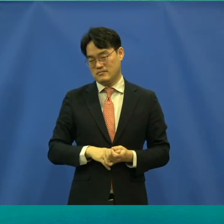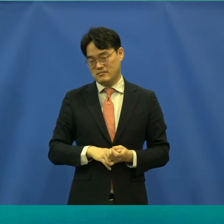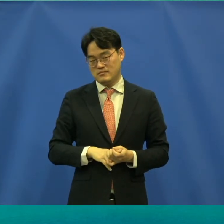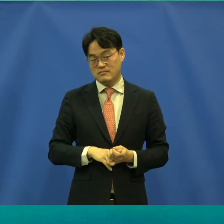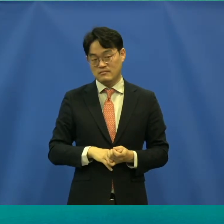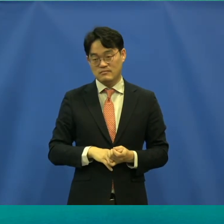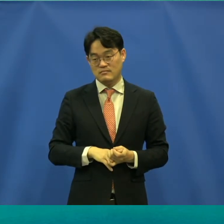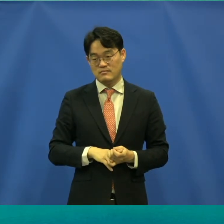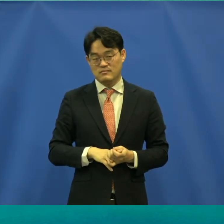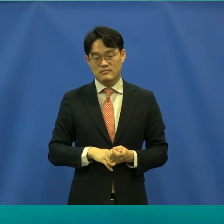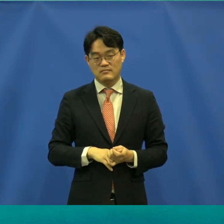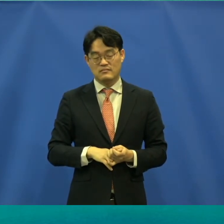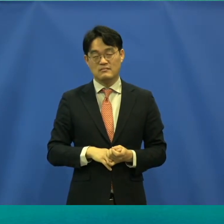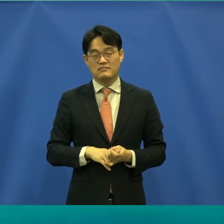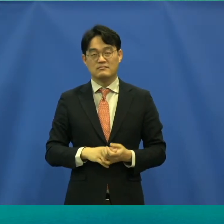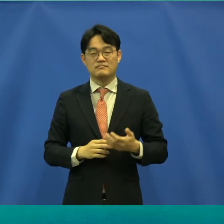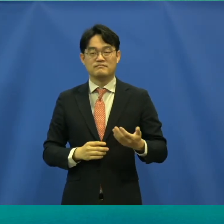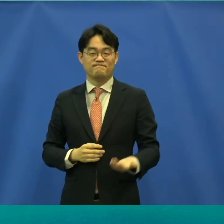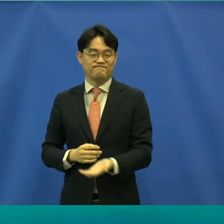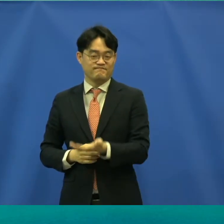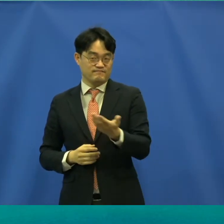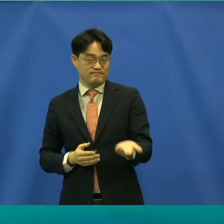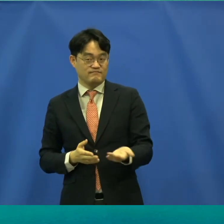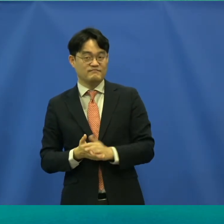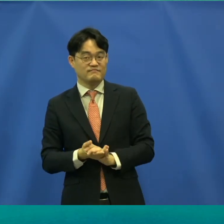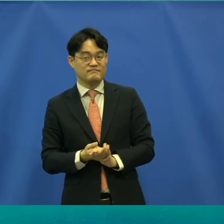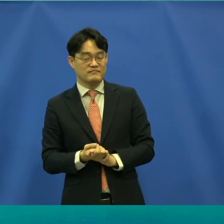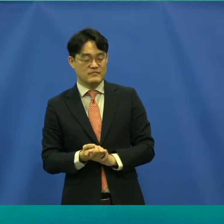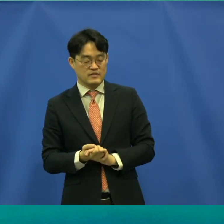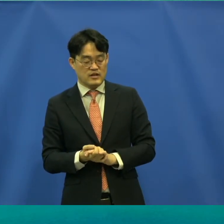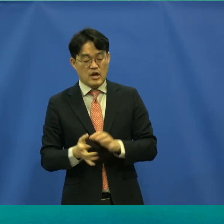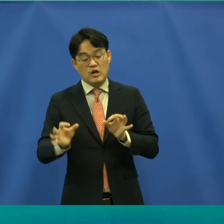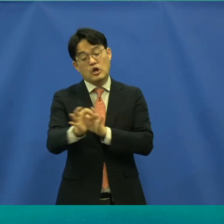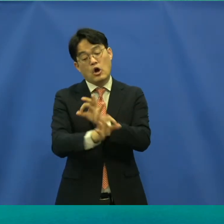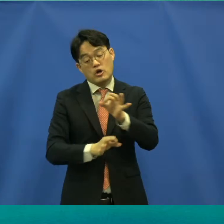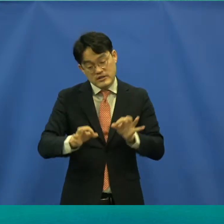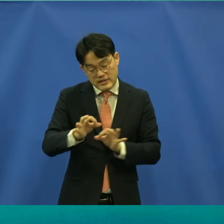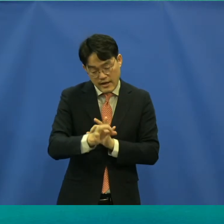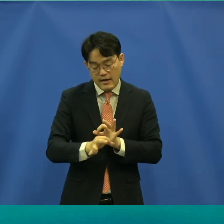여러분, 최악의 상황은 언제나 경제적이거나 정치적인 게 아닙니다.